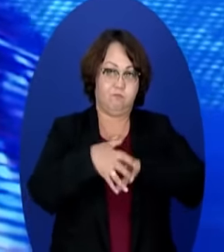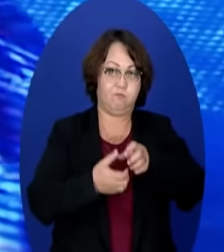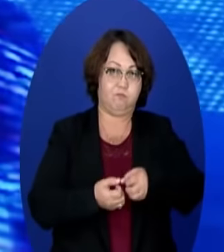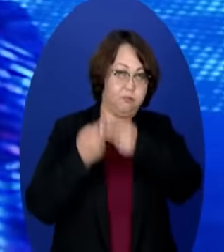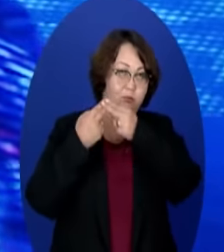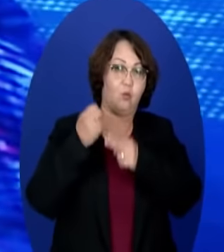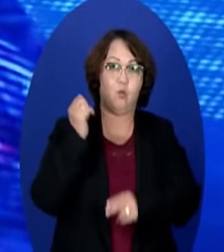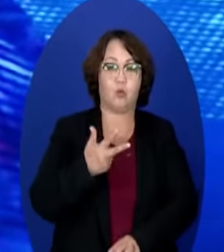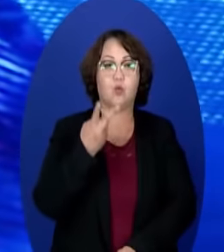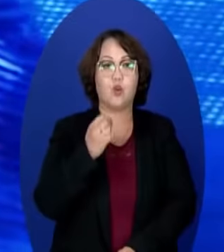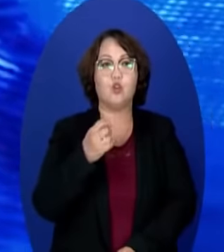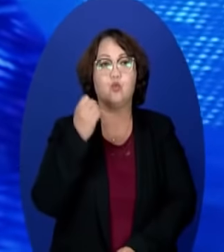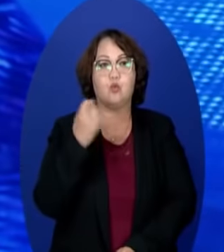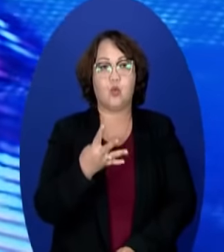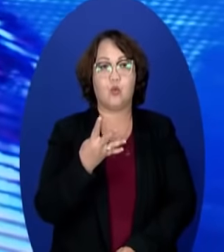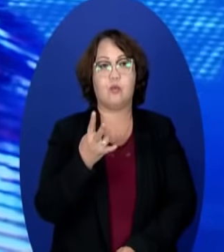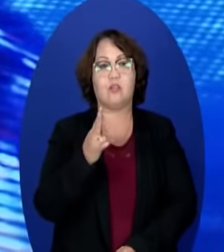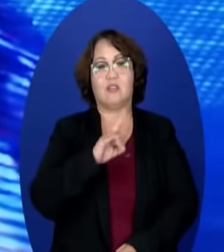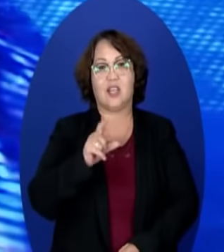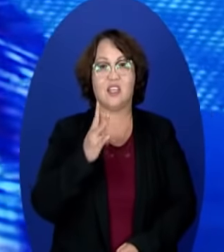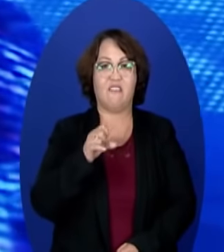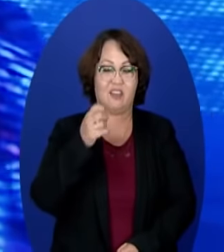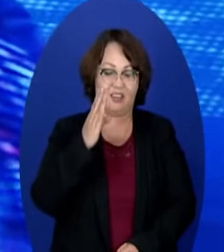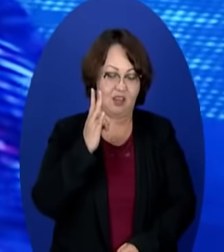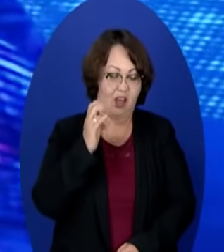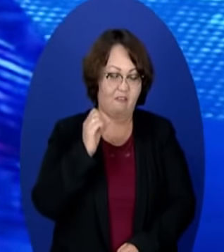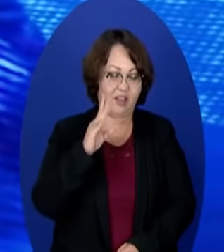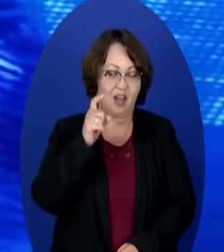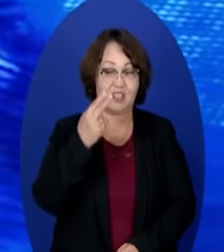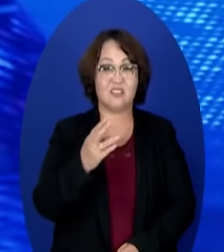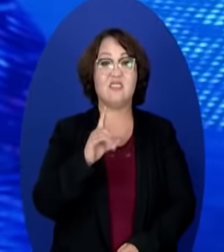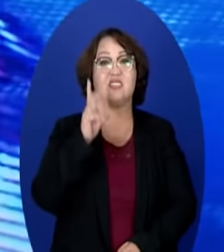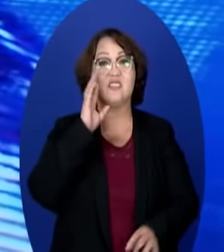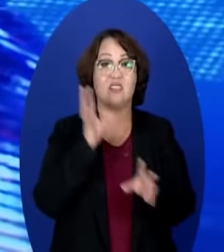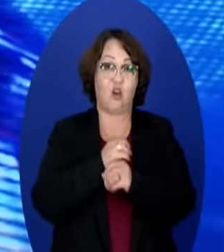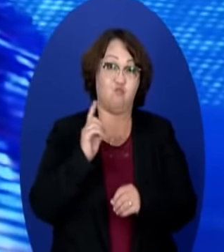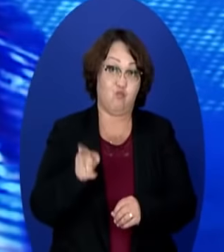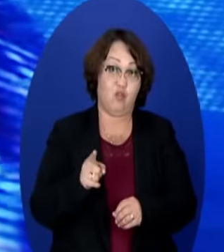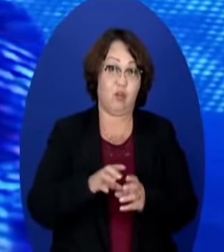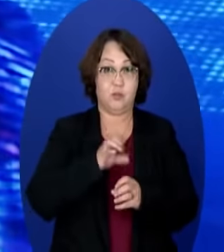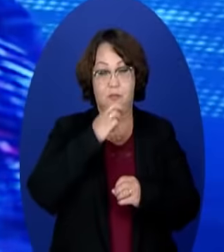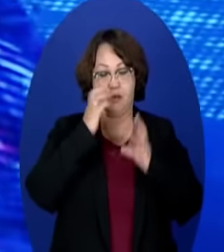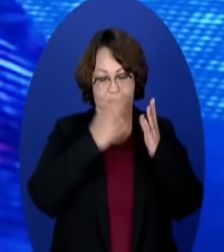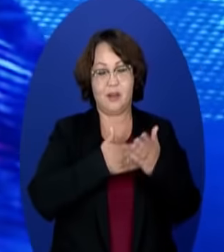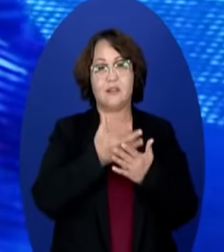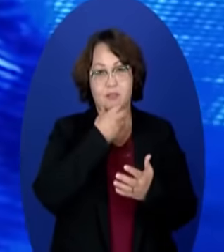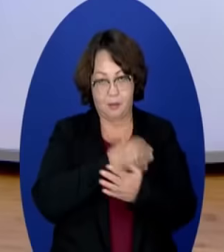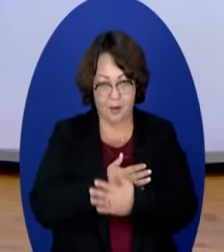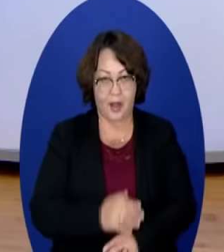дахь навигацийн систем болж байгаа юм аа. За үзэгч та бүхэнд өнөөдрийн олон улсын мэдээ мэдээллээс хүргэлээ анхаарлаа хандуулсан